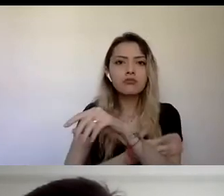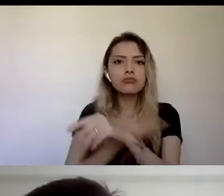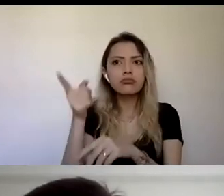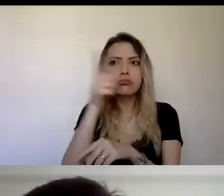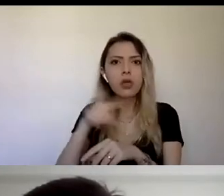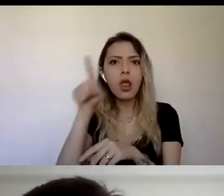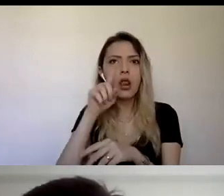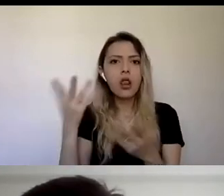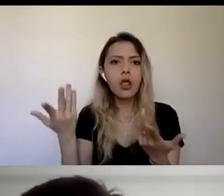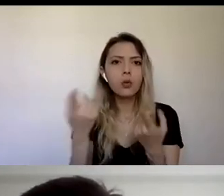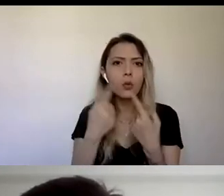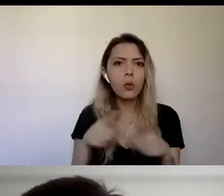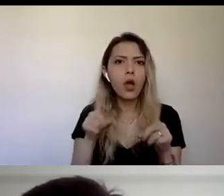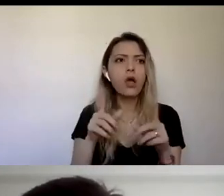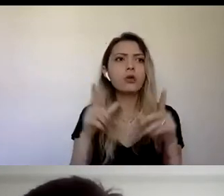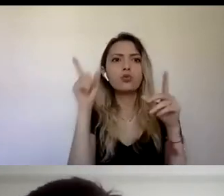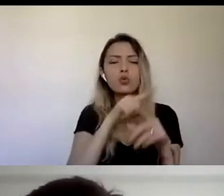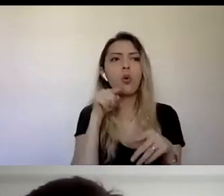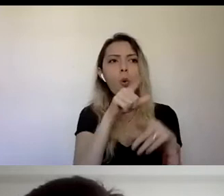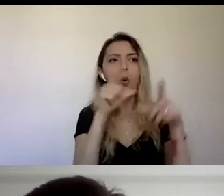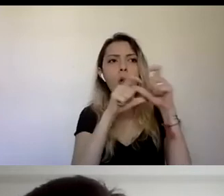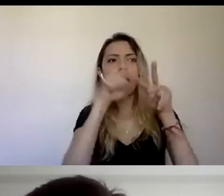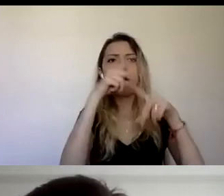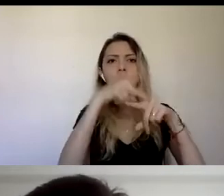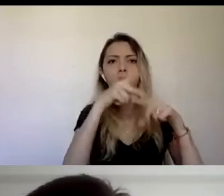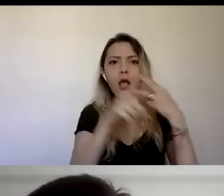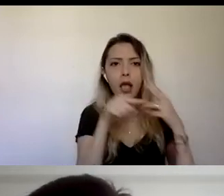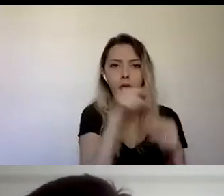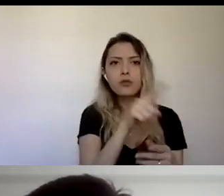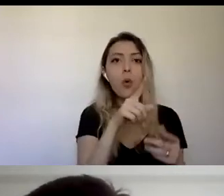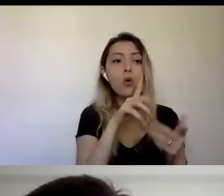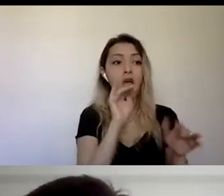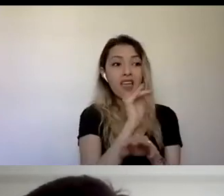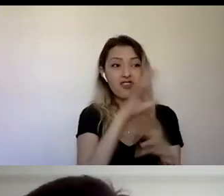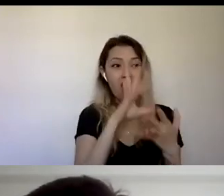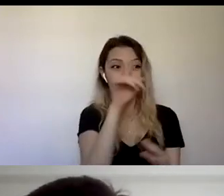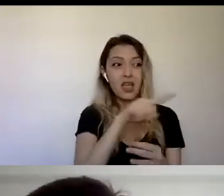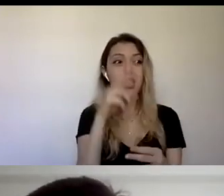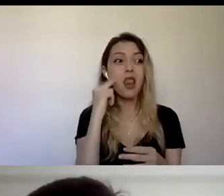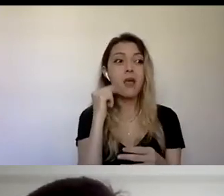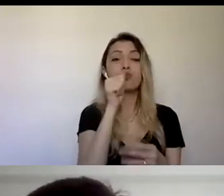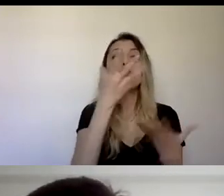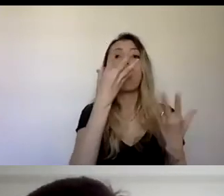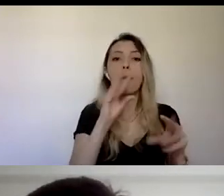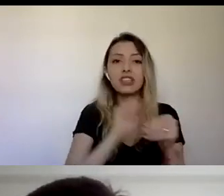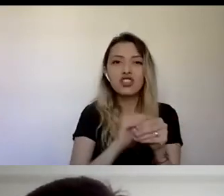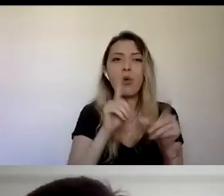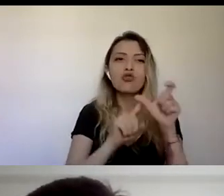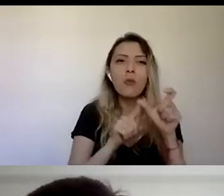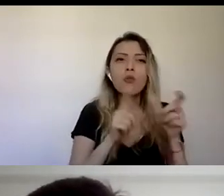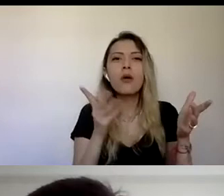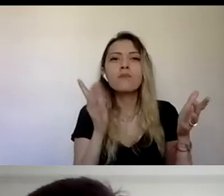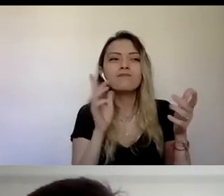su tam olarak böyle bir suydu. Temiz suya erişim hakları elinden alındığı için ve dünya kamuoyunda geniş